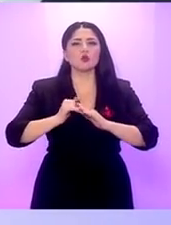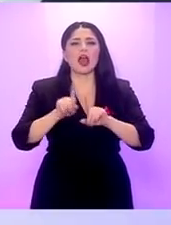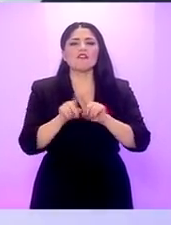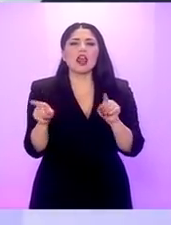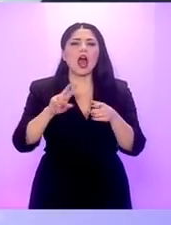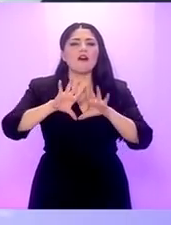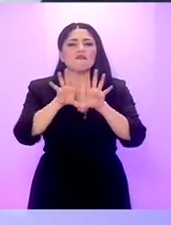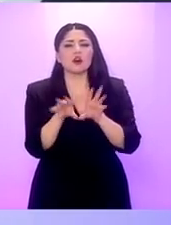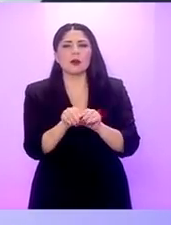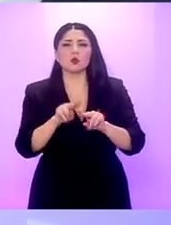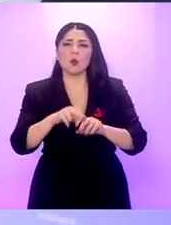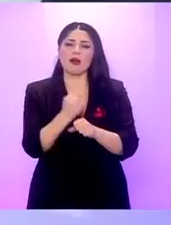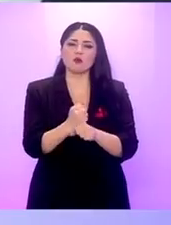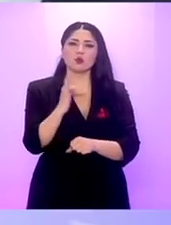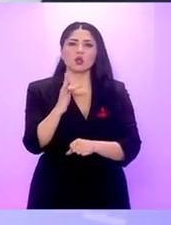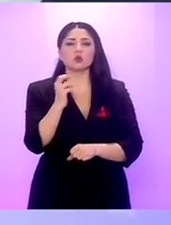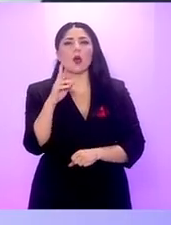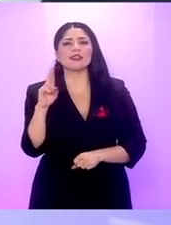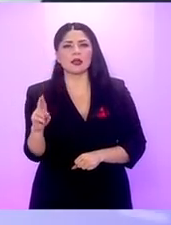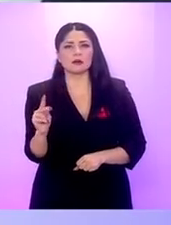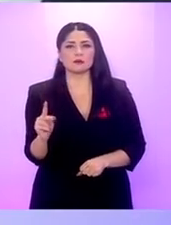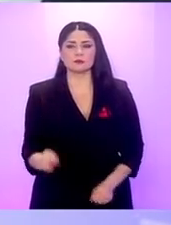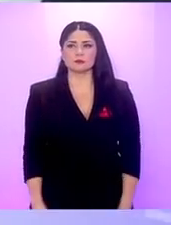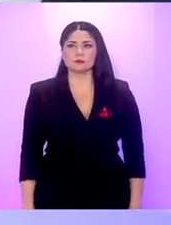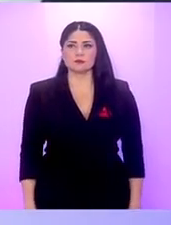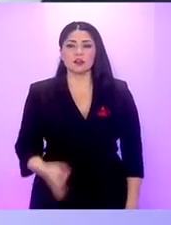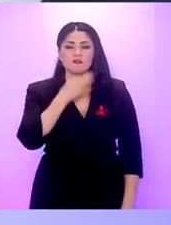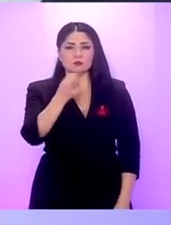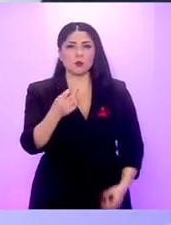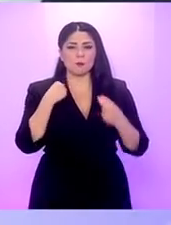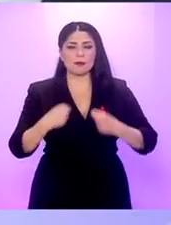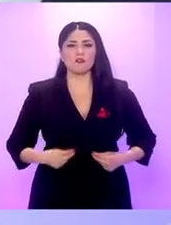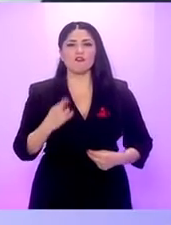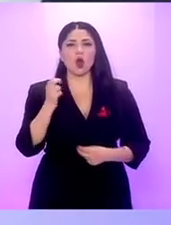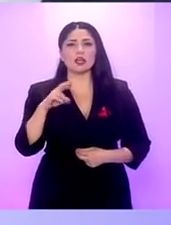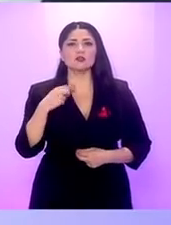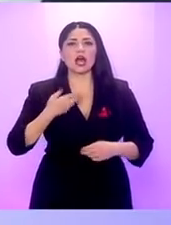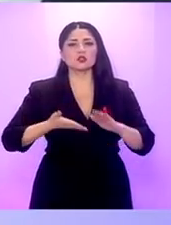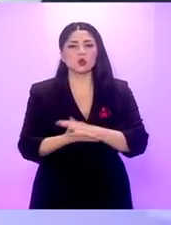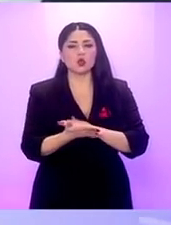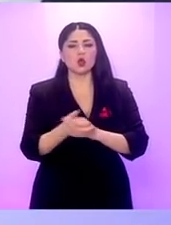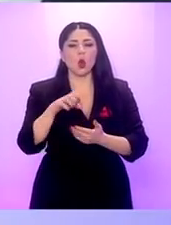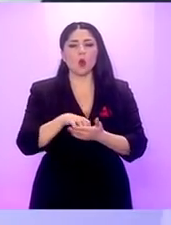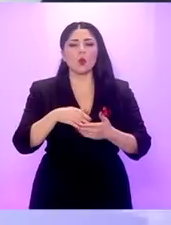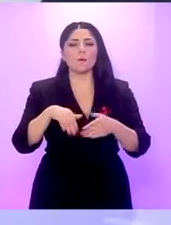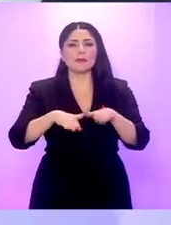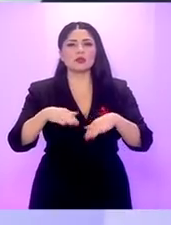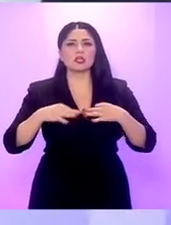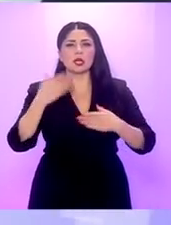făcut Tudorel Toader. Iar eu vă spun că premierul Florin Câțu a ținut locul ministrului sănătății în ultimele